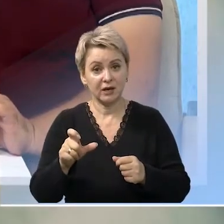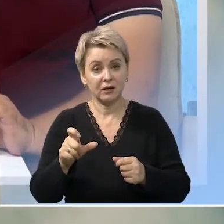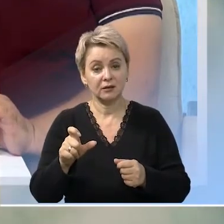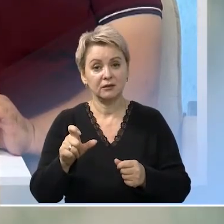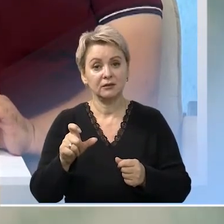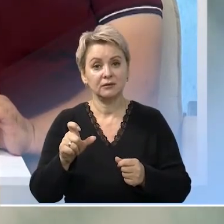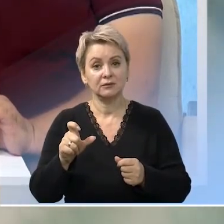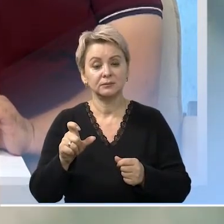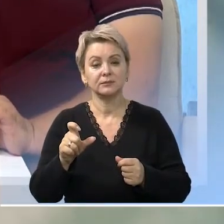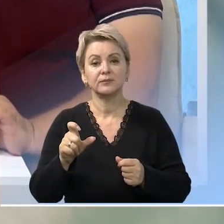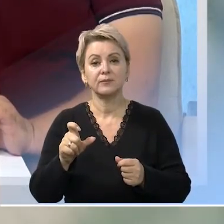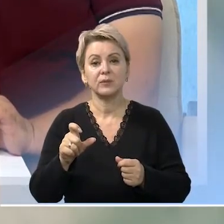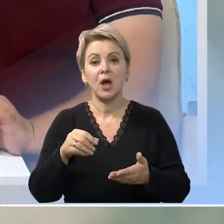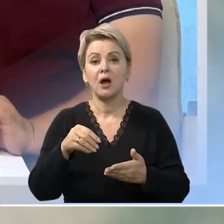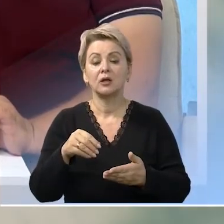самым